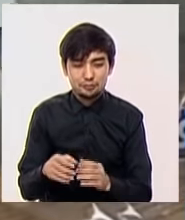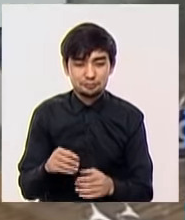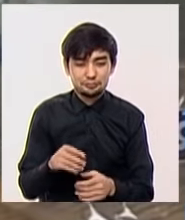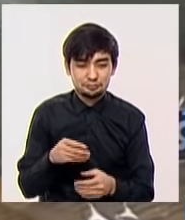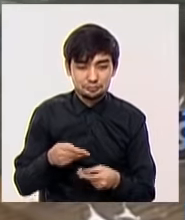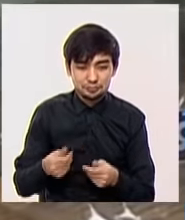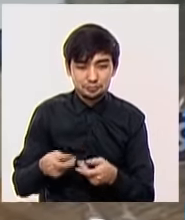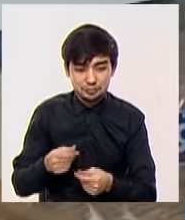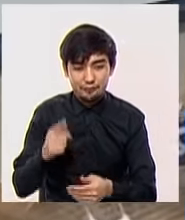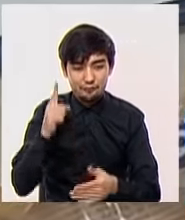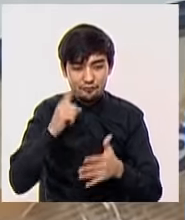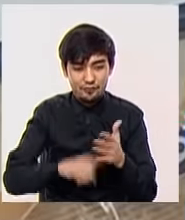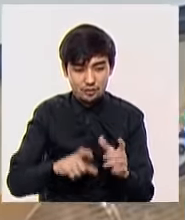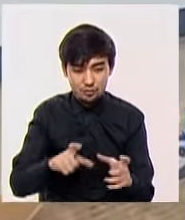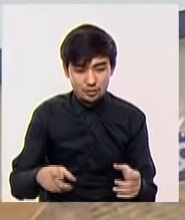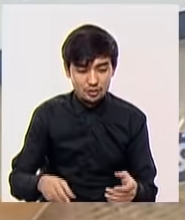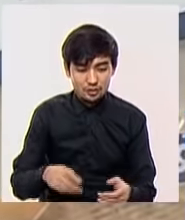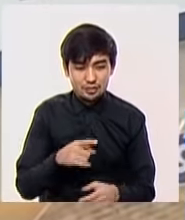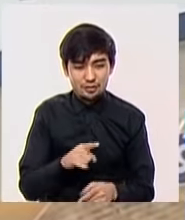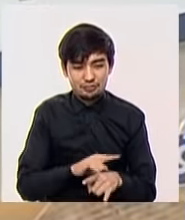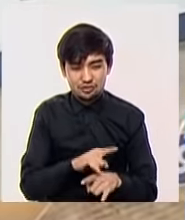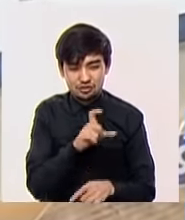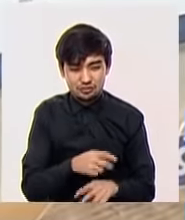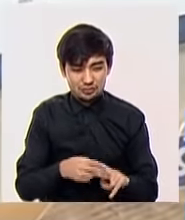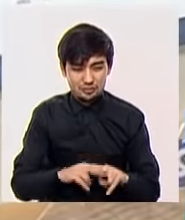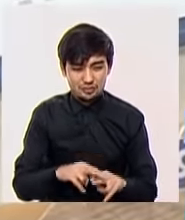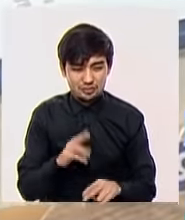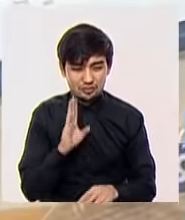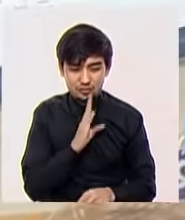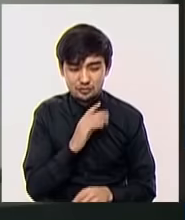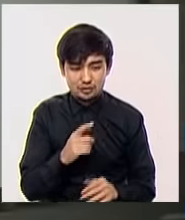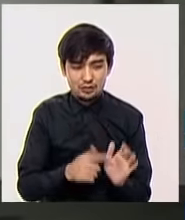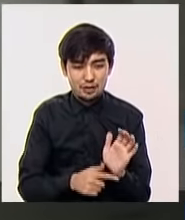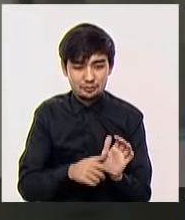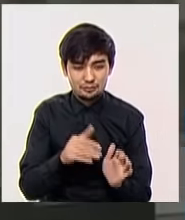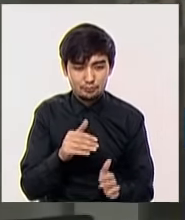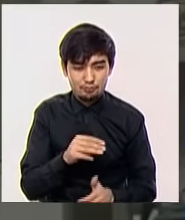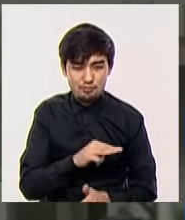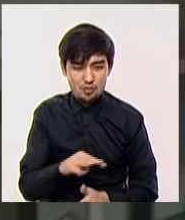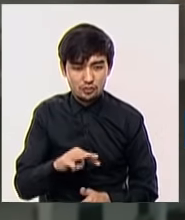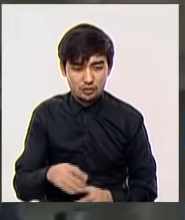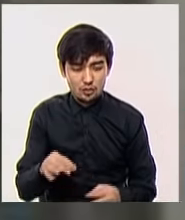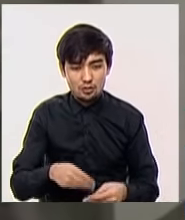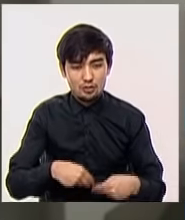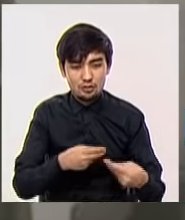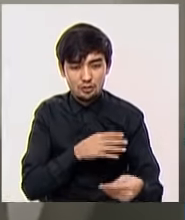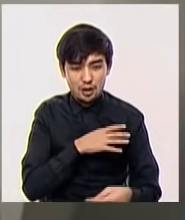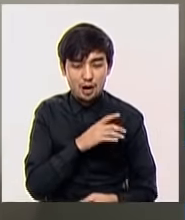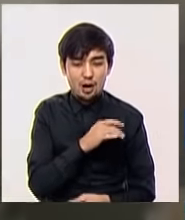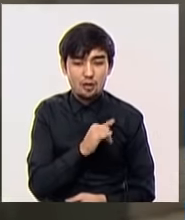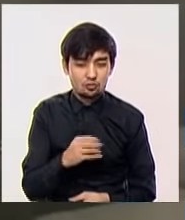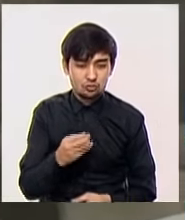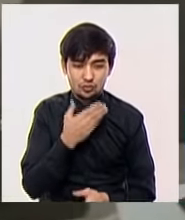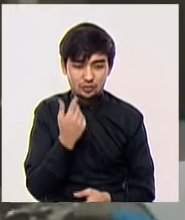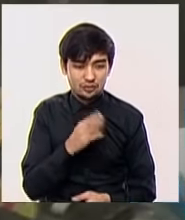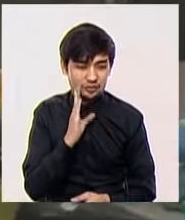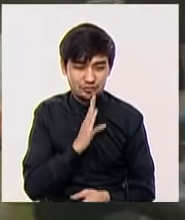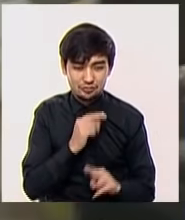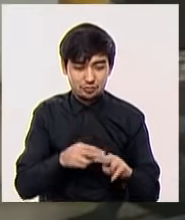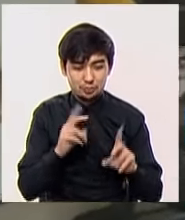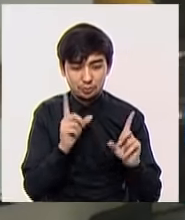доверчивые граждане отдали мошенницы больше 70 миллионов тенге сейчас страницу уже нет обманутые люди обратились в полицию